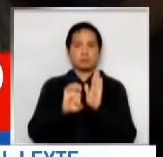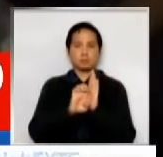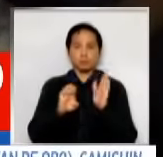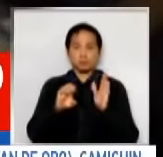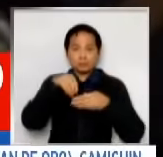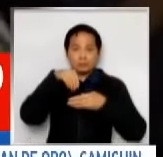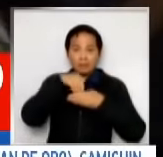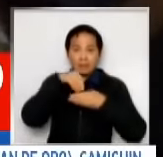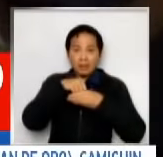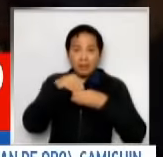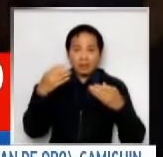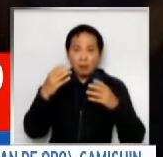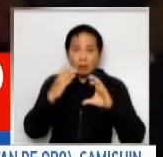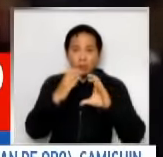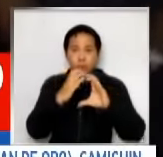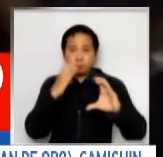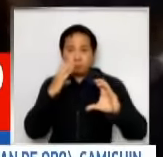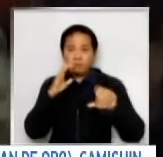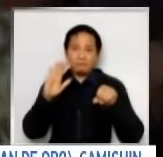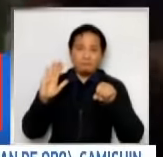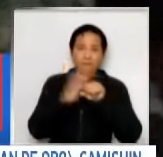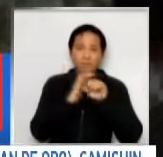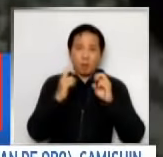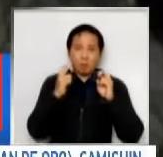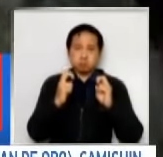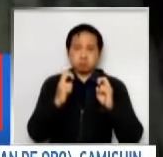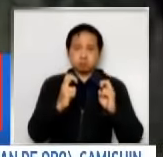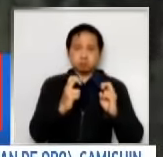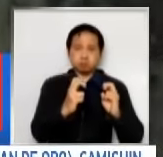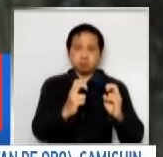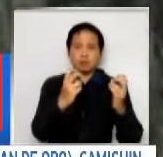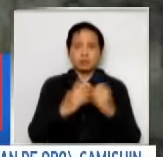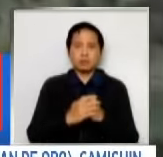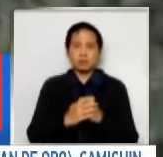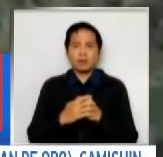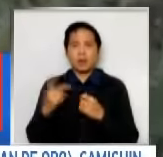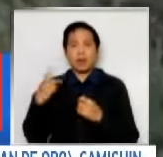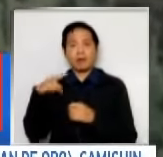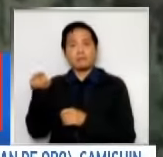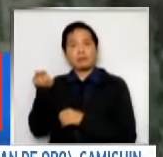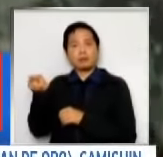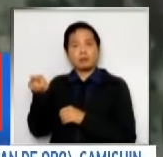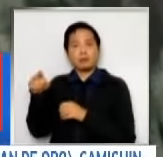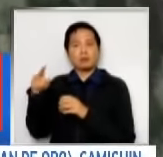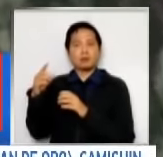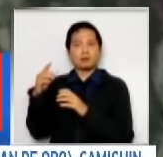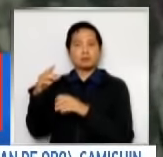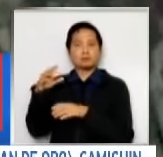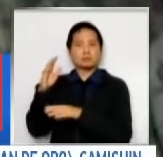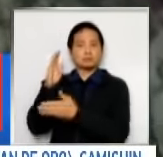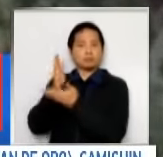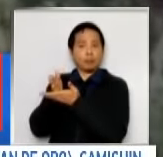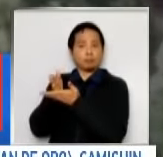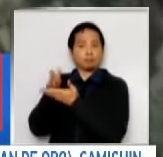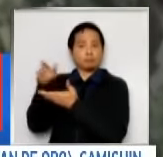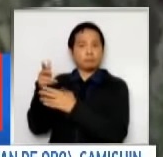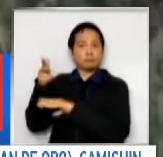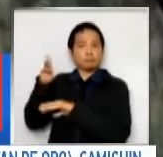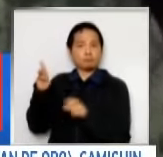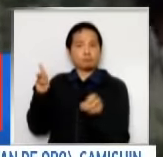Okay, sa terminal may nag-i-implement naman, pero unfortunately, along the way siguro, namimik up pa ng